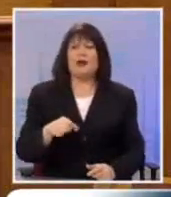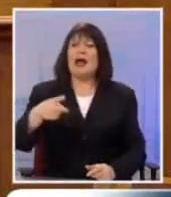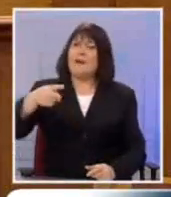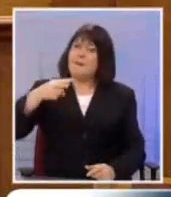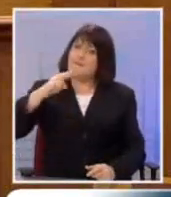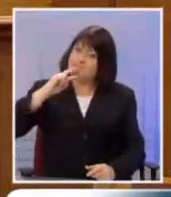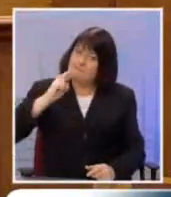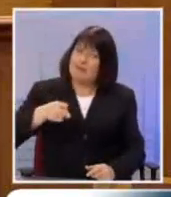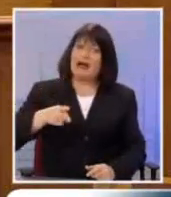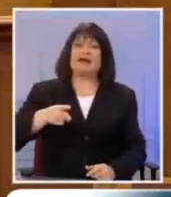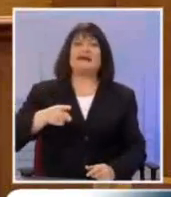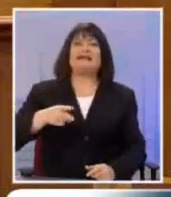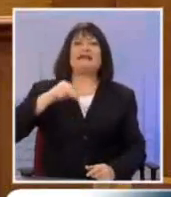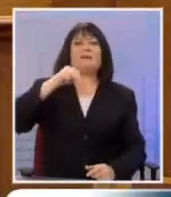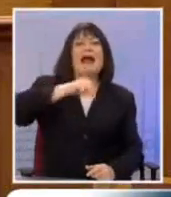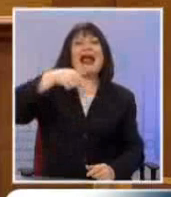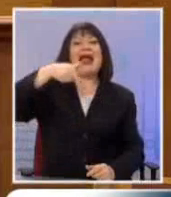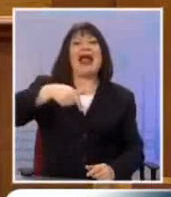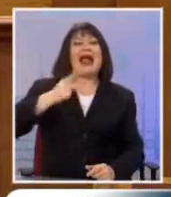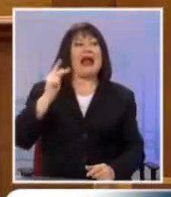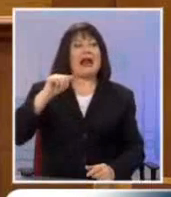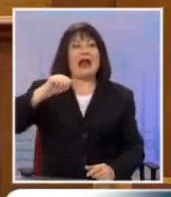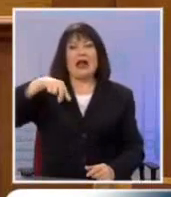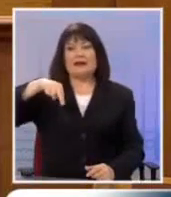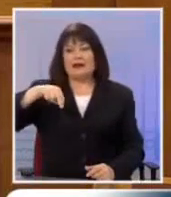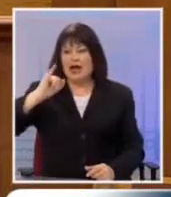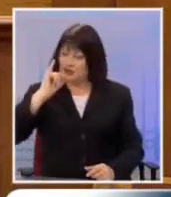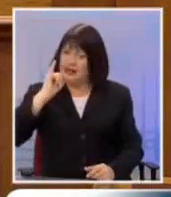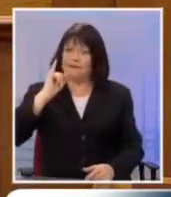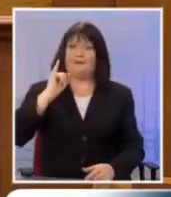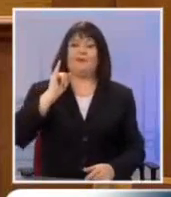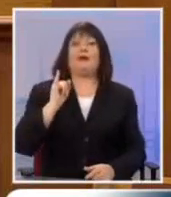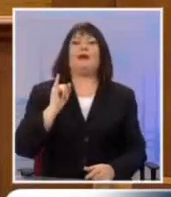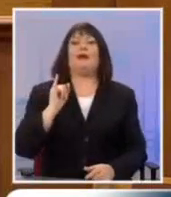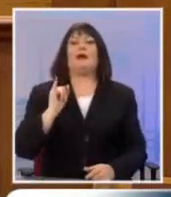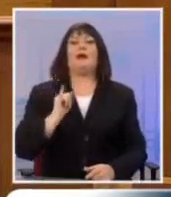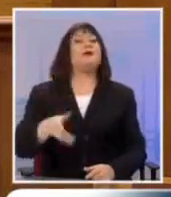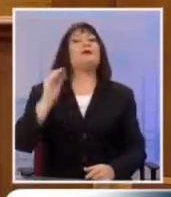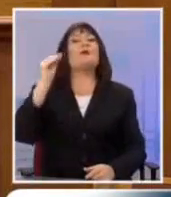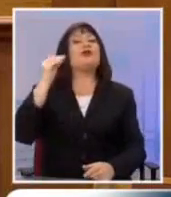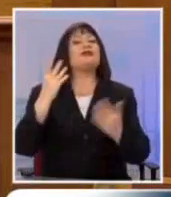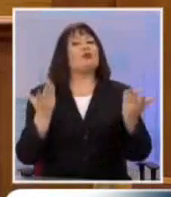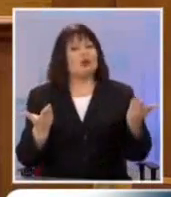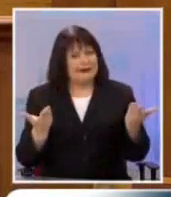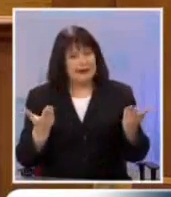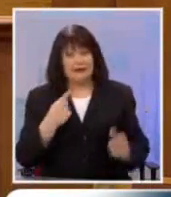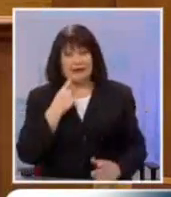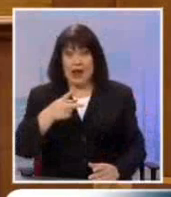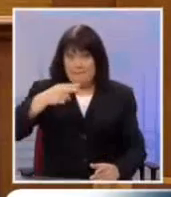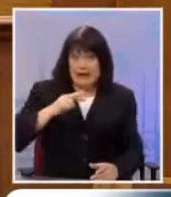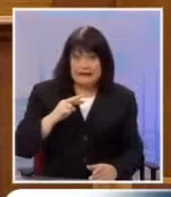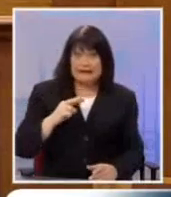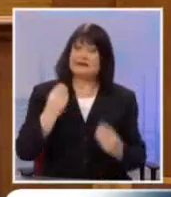που έδωσε ο Μαχάτμα Γκάντι όταν το ρωτήσανε τι ιδέα έχει για το δυτικό πολιτισμό και η απάντηση θα ήταν